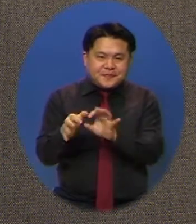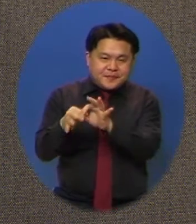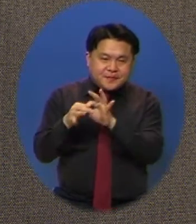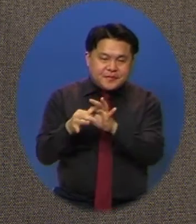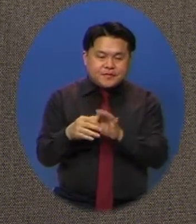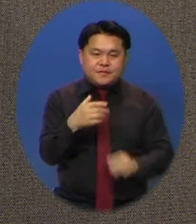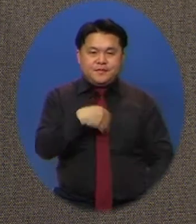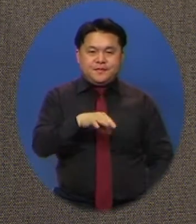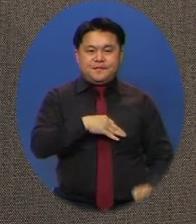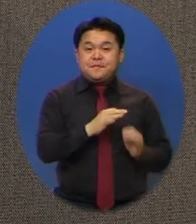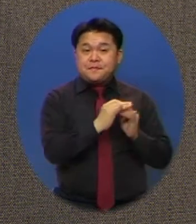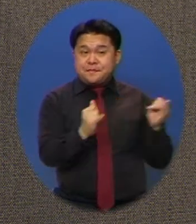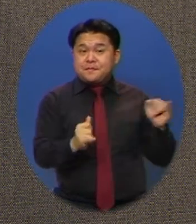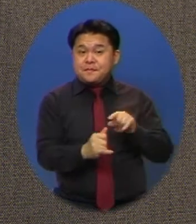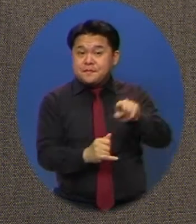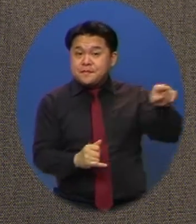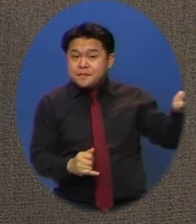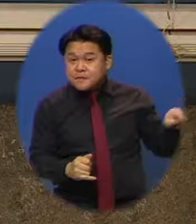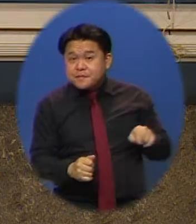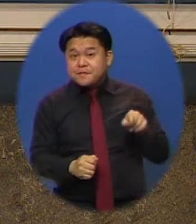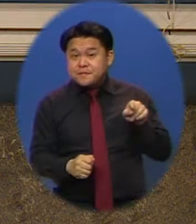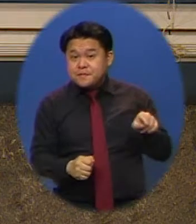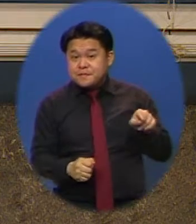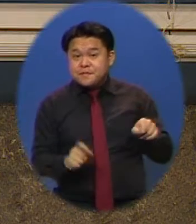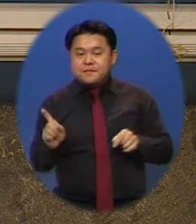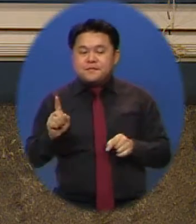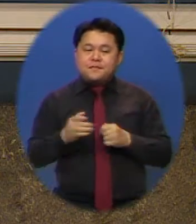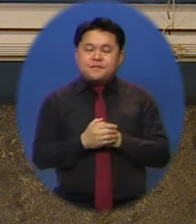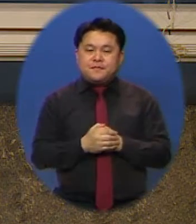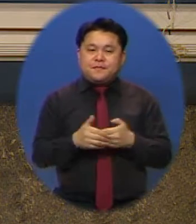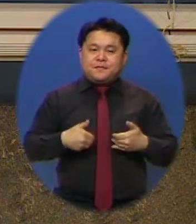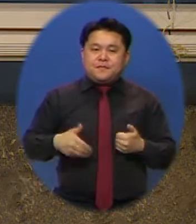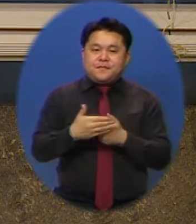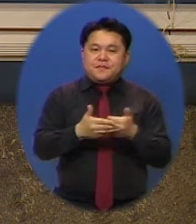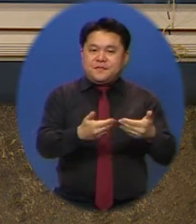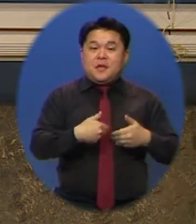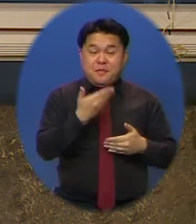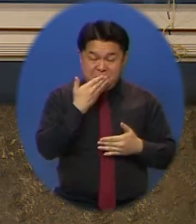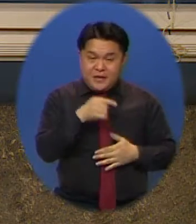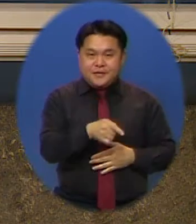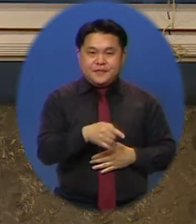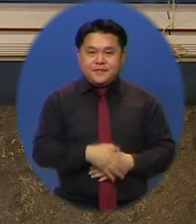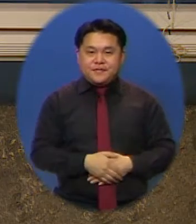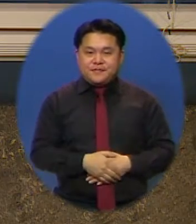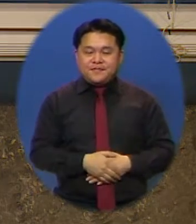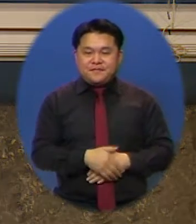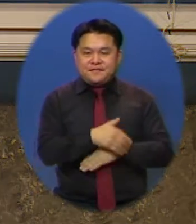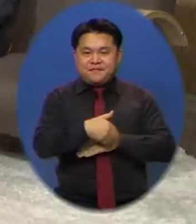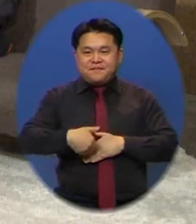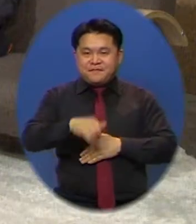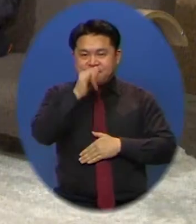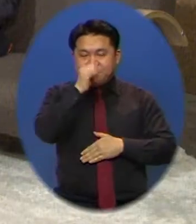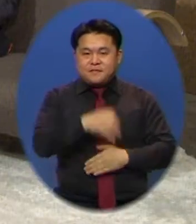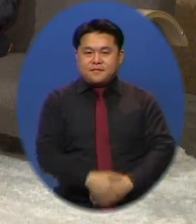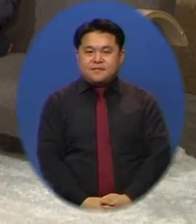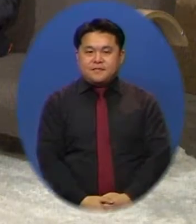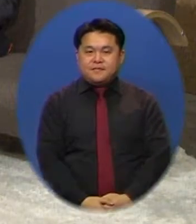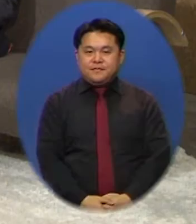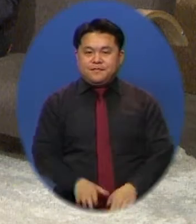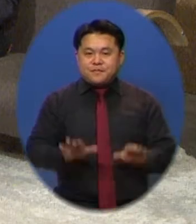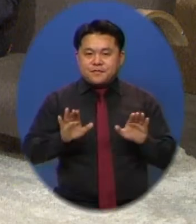연계를 해서 우리 기초생활보장 수급자들도 필요한 서비스를 더 받을 수 있도록 그렇게 할 계획입니다. 그러면